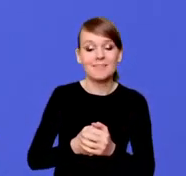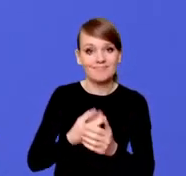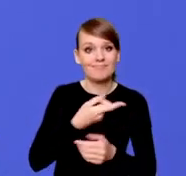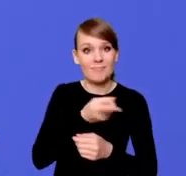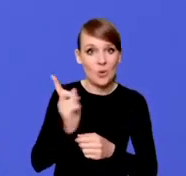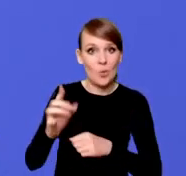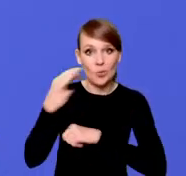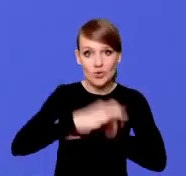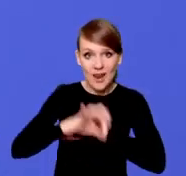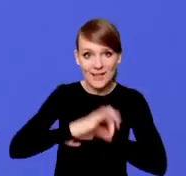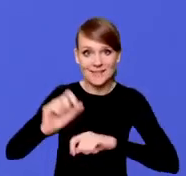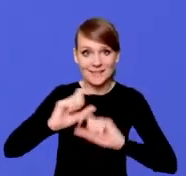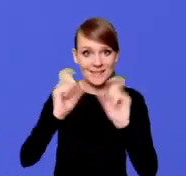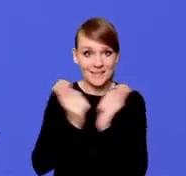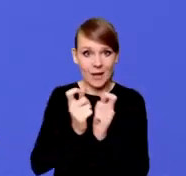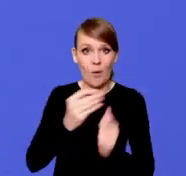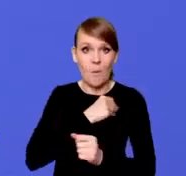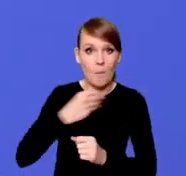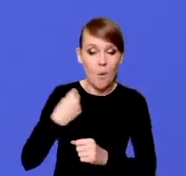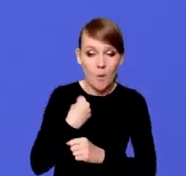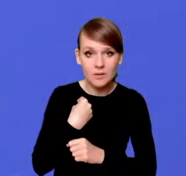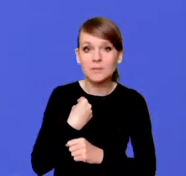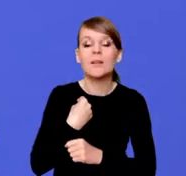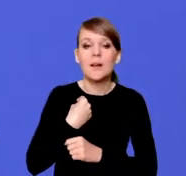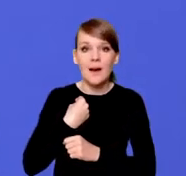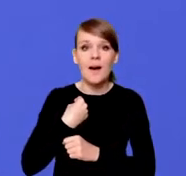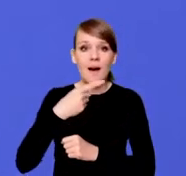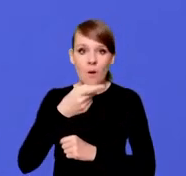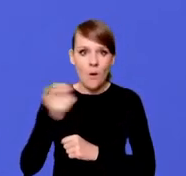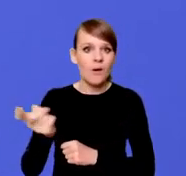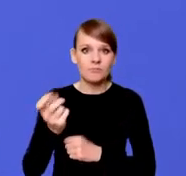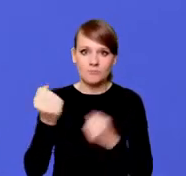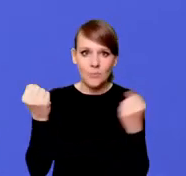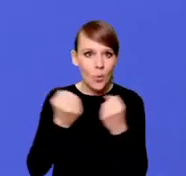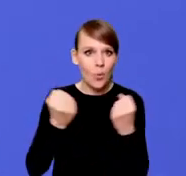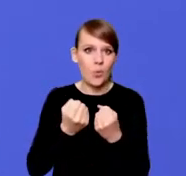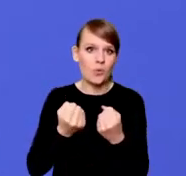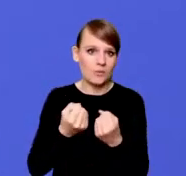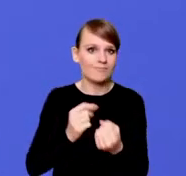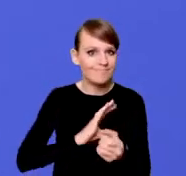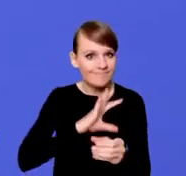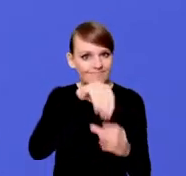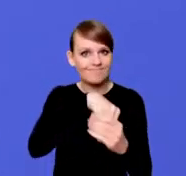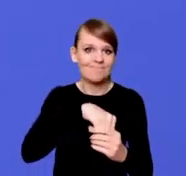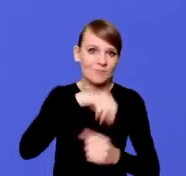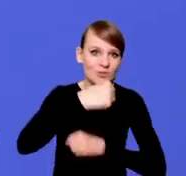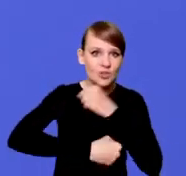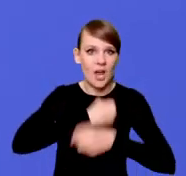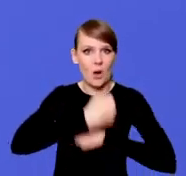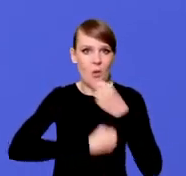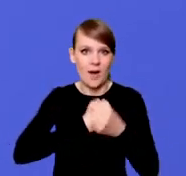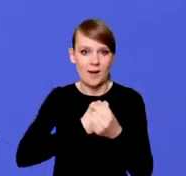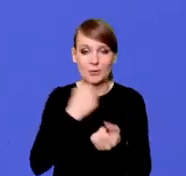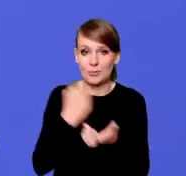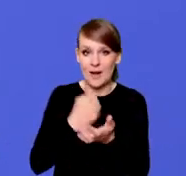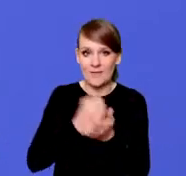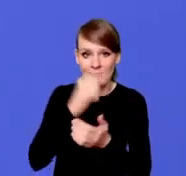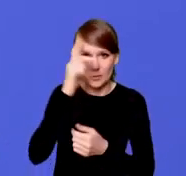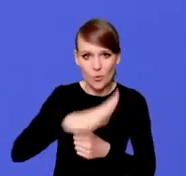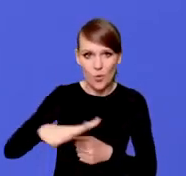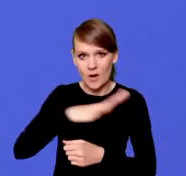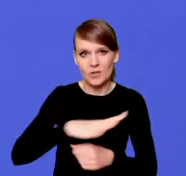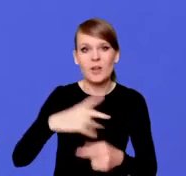w całej Polsce odpowiedziało tak dużym zaangażowaniem na nasze inicjatywy w zakresie społecznej odpowiedzialności